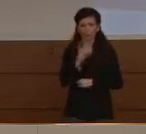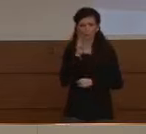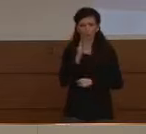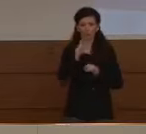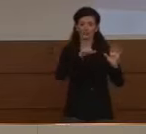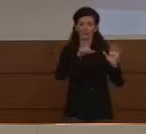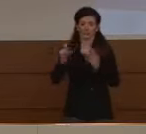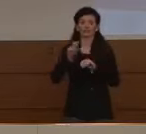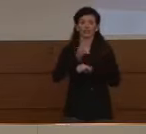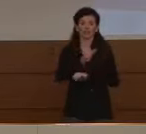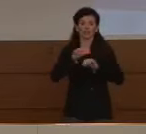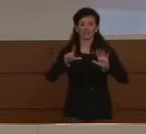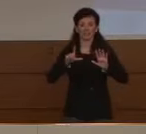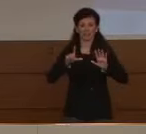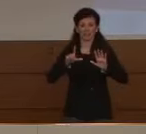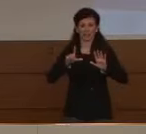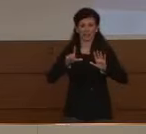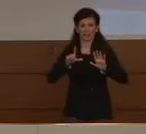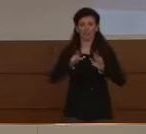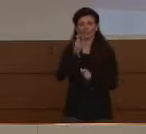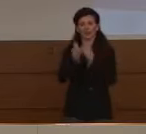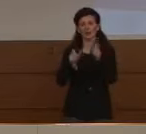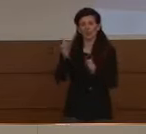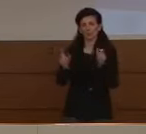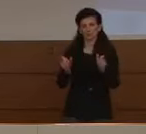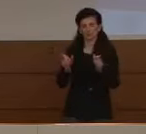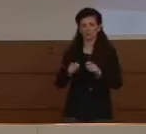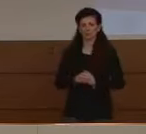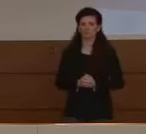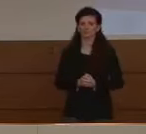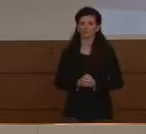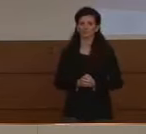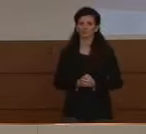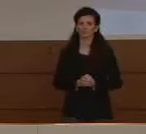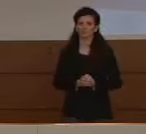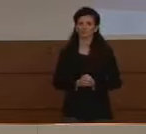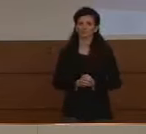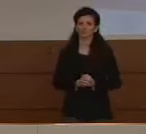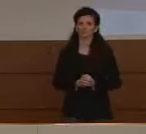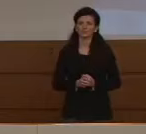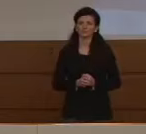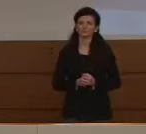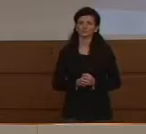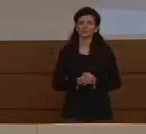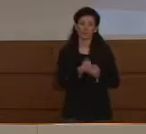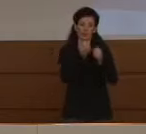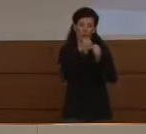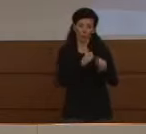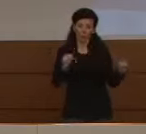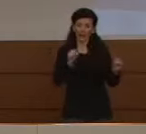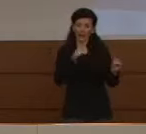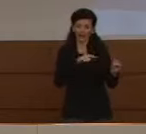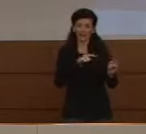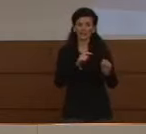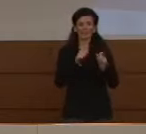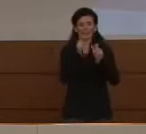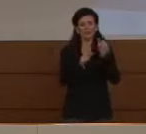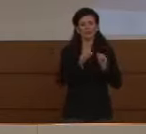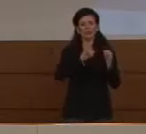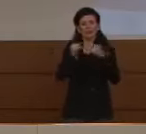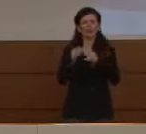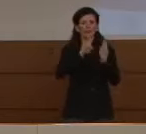727 persone il totale di guariti e dei dimessi e di